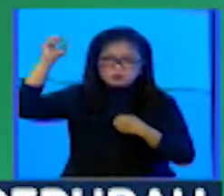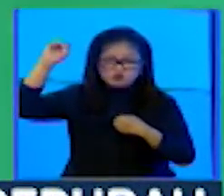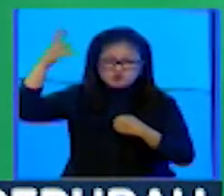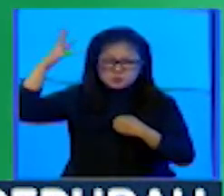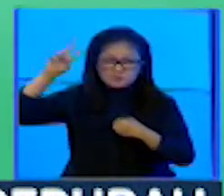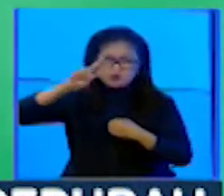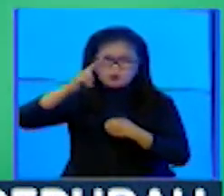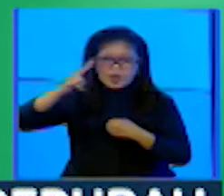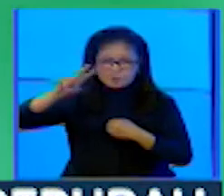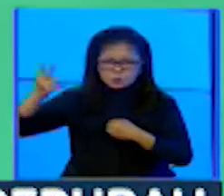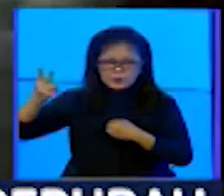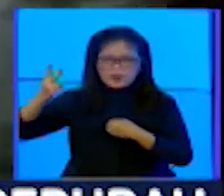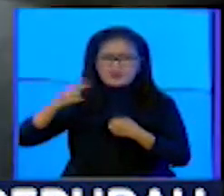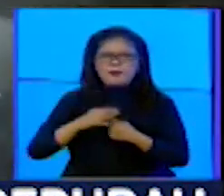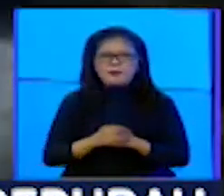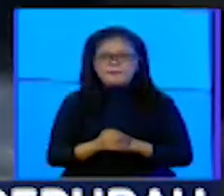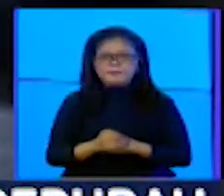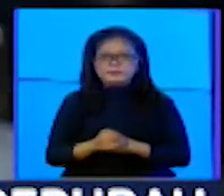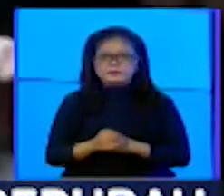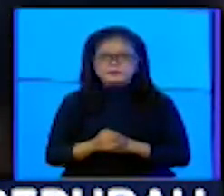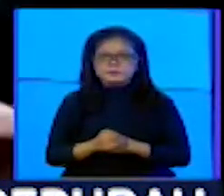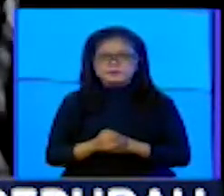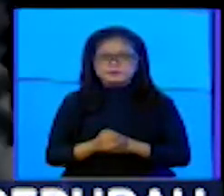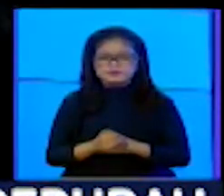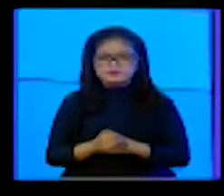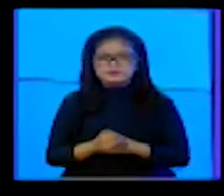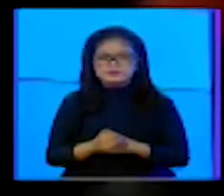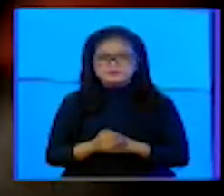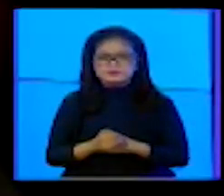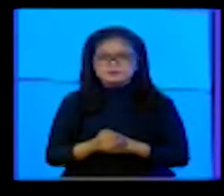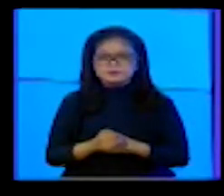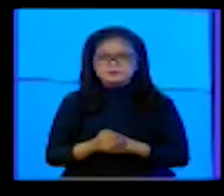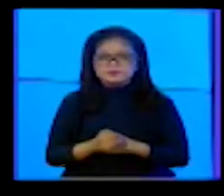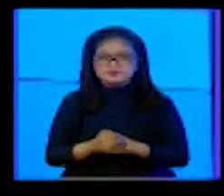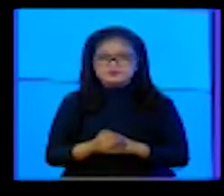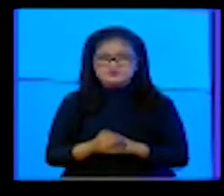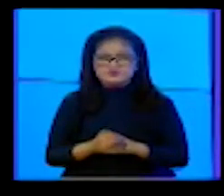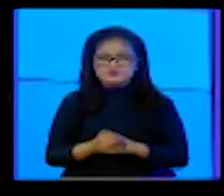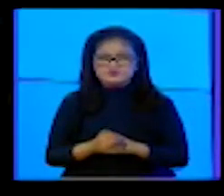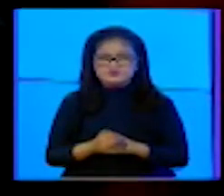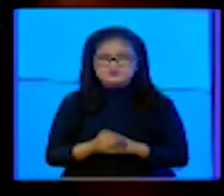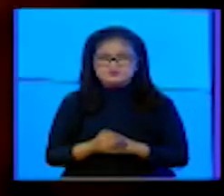berubah-ubah. Dari Purbalingga, Jawa Barat, Catur Edi Purwanto, iNews, melaporkan.